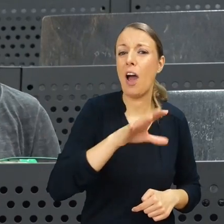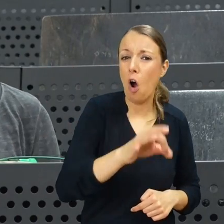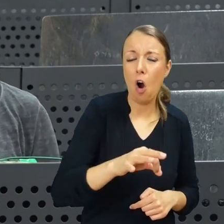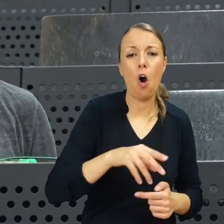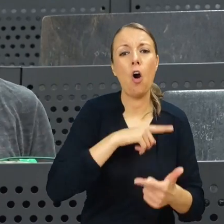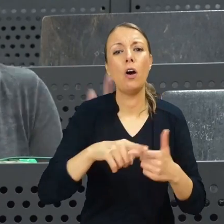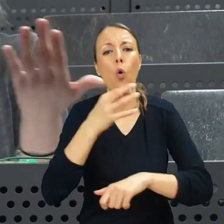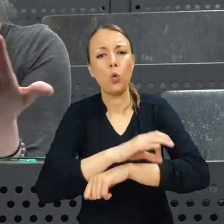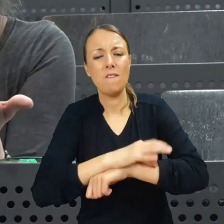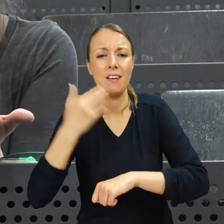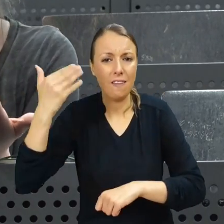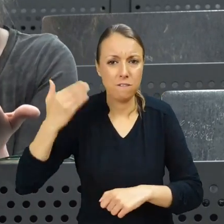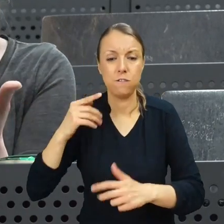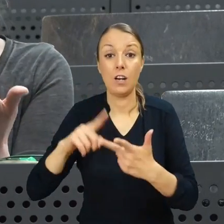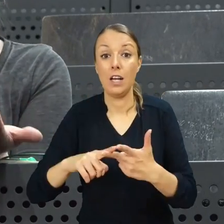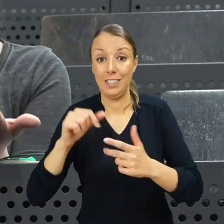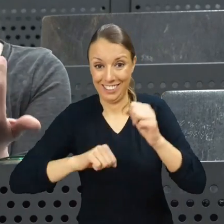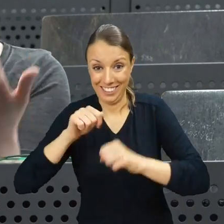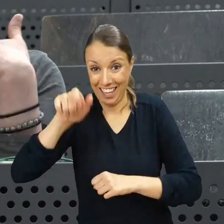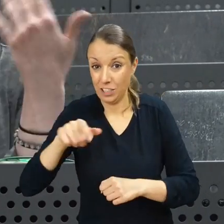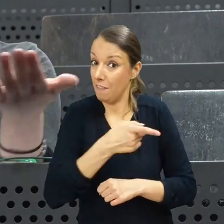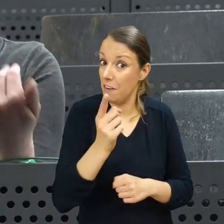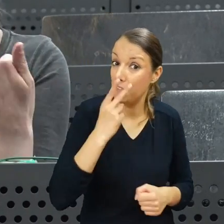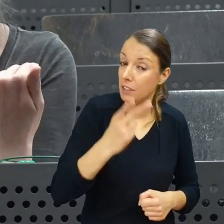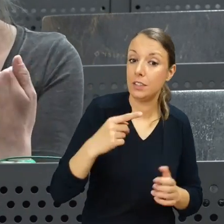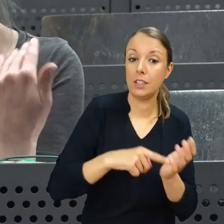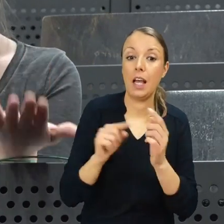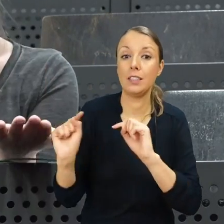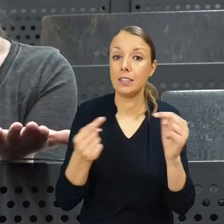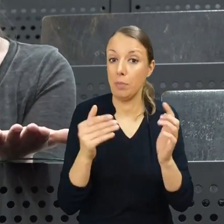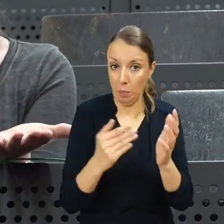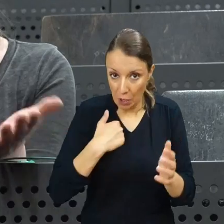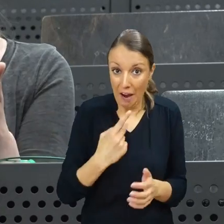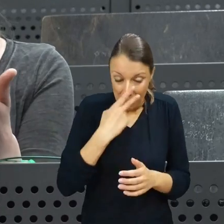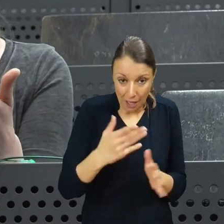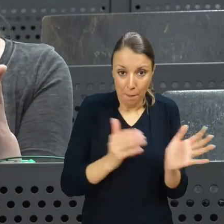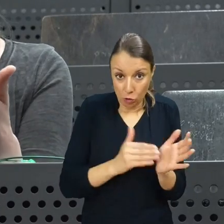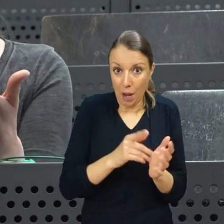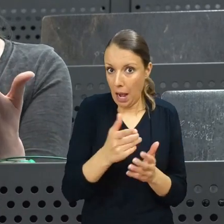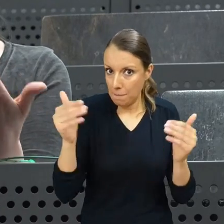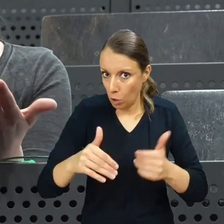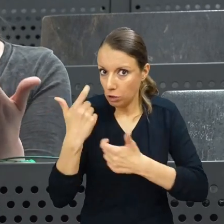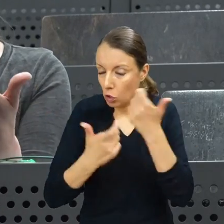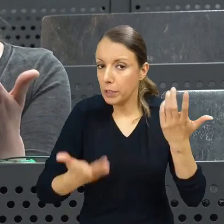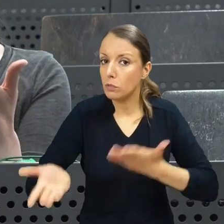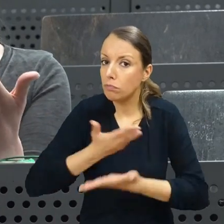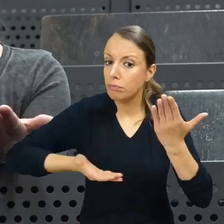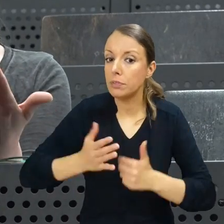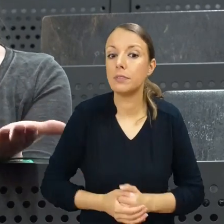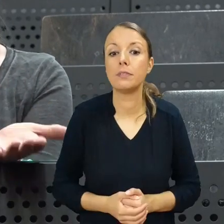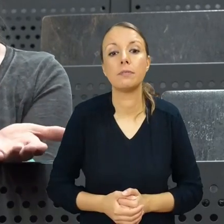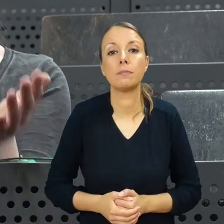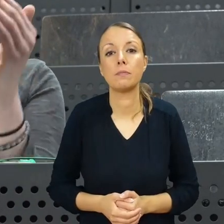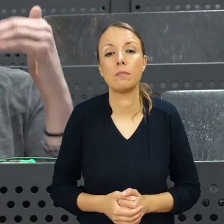akademicy, i sędziowie, że w ogóle taka dyskusja byłaby potrzebna, ja widzę, i czy byłaby możliwa? Ona by, myślę, miała